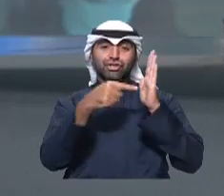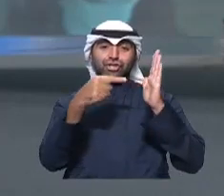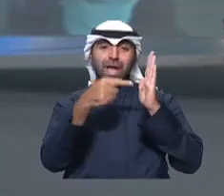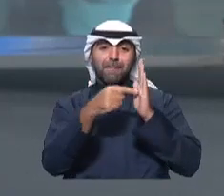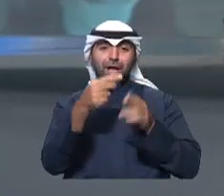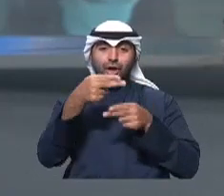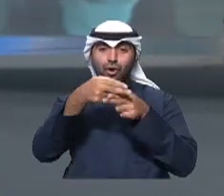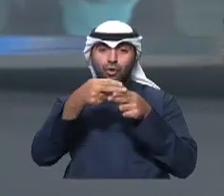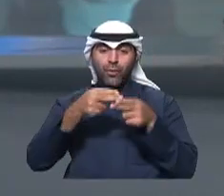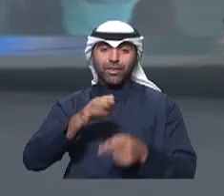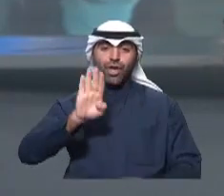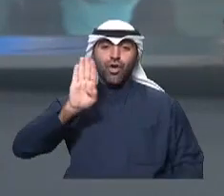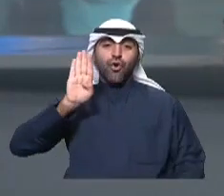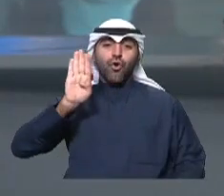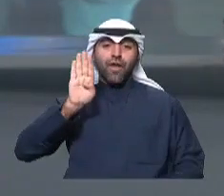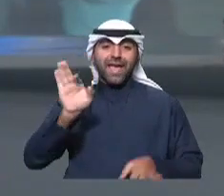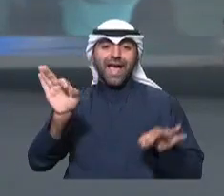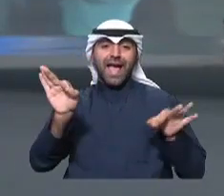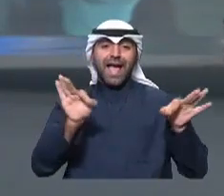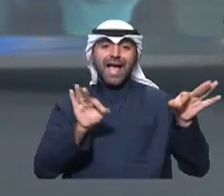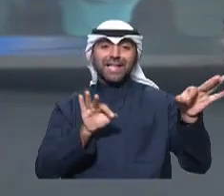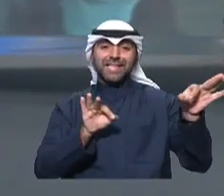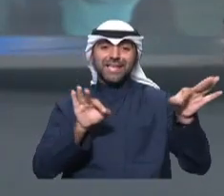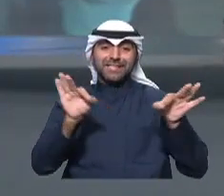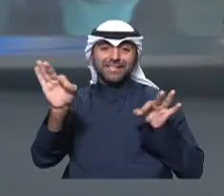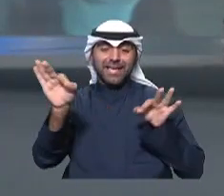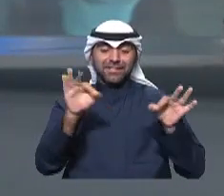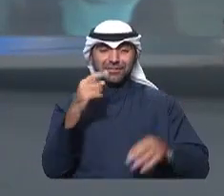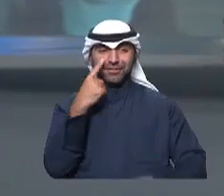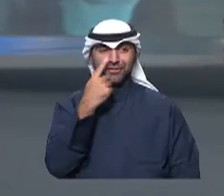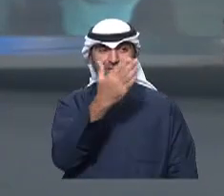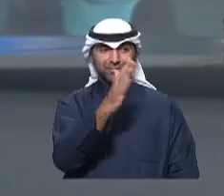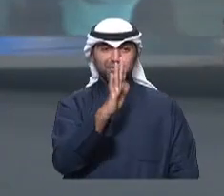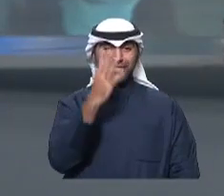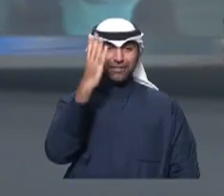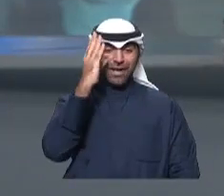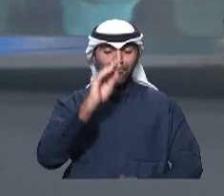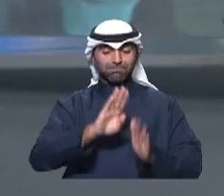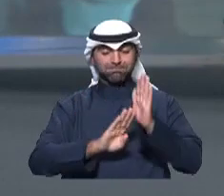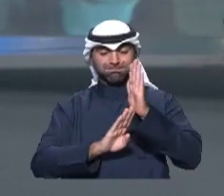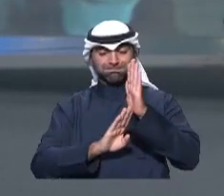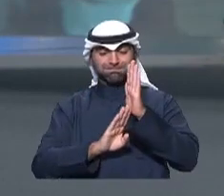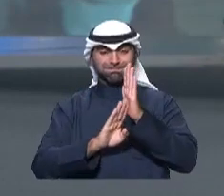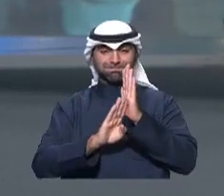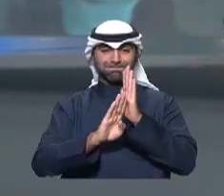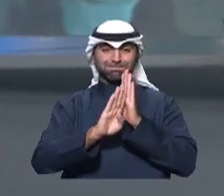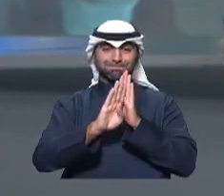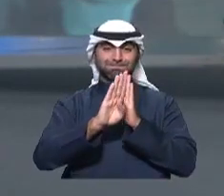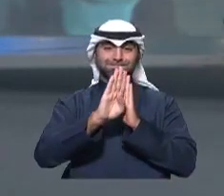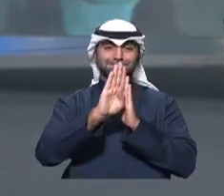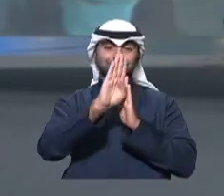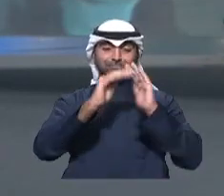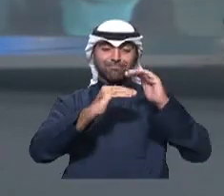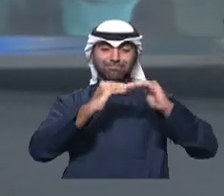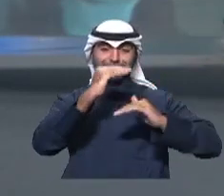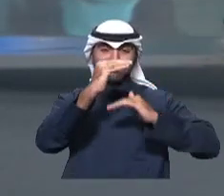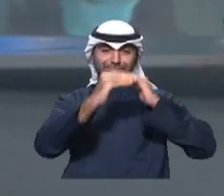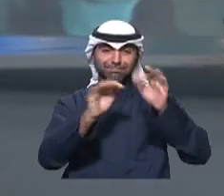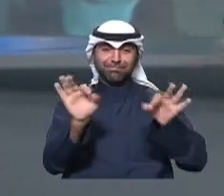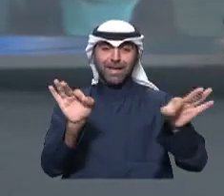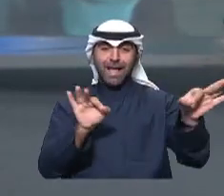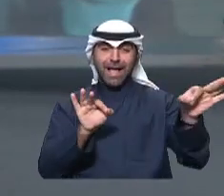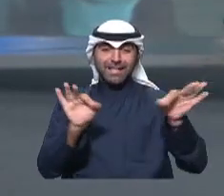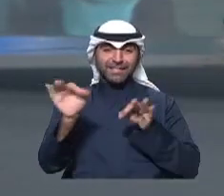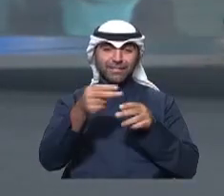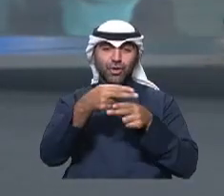والابتكاري التي تخدم المجتمع والبشرية وتدعم توجهات البلاد لخلق رأس مال بشري يواكب تحديات